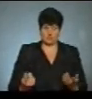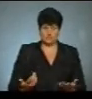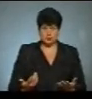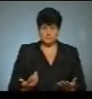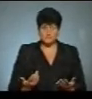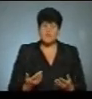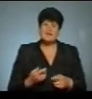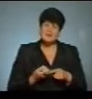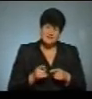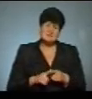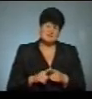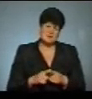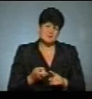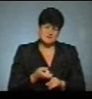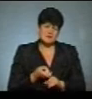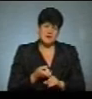і також це залежить від